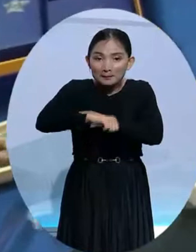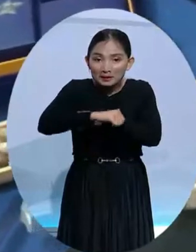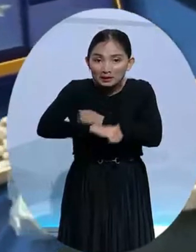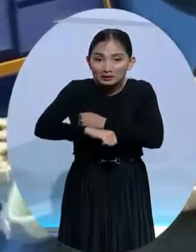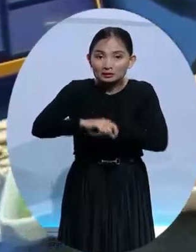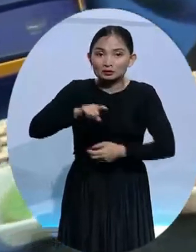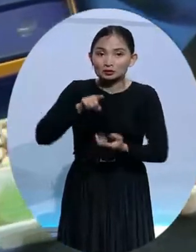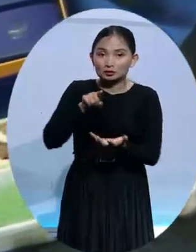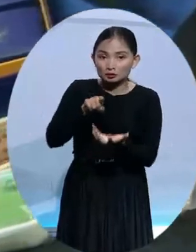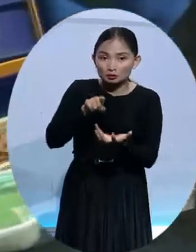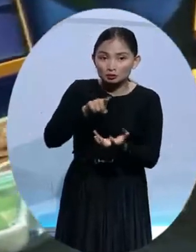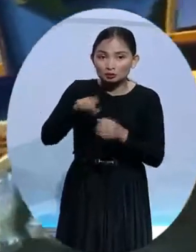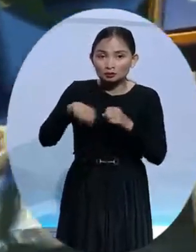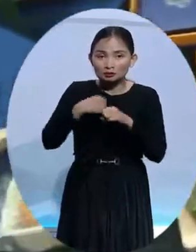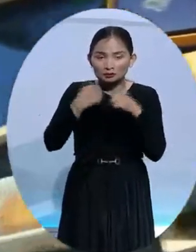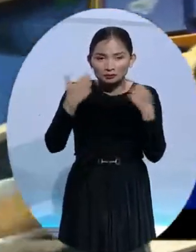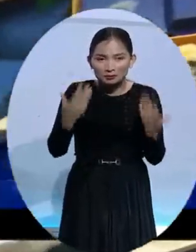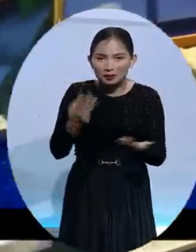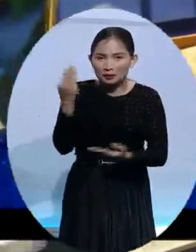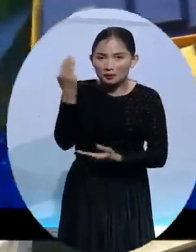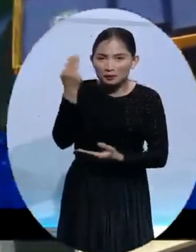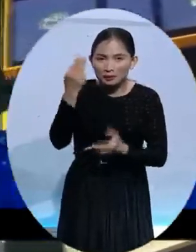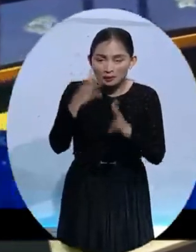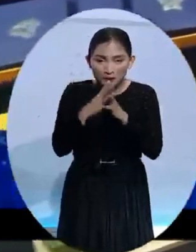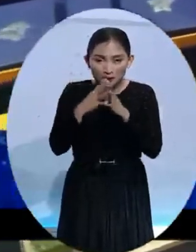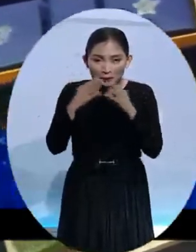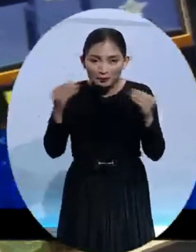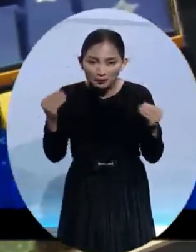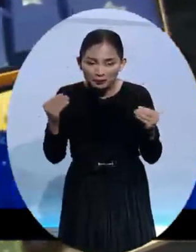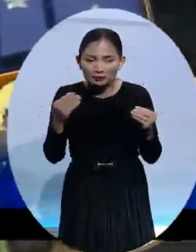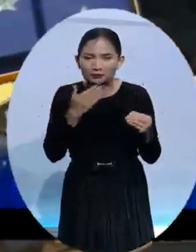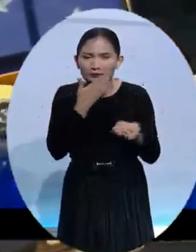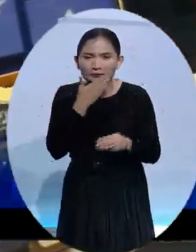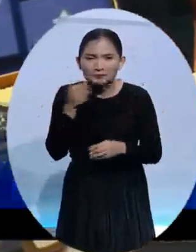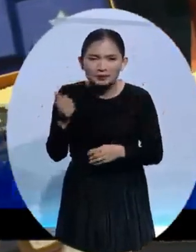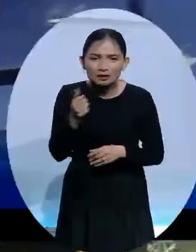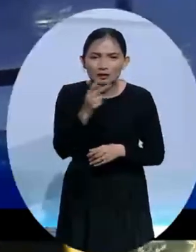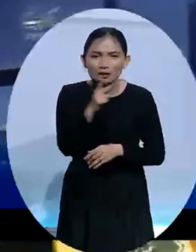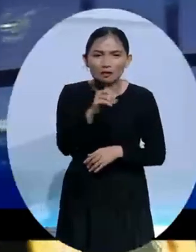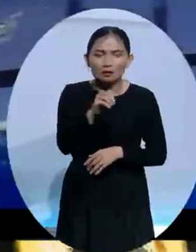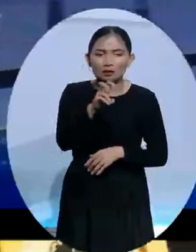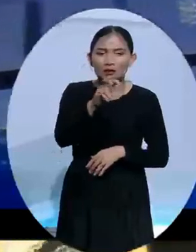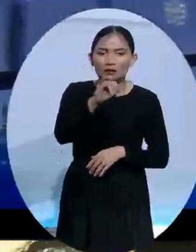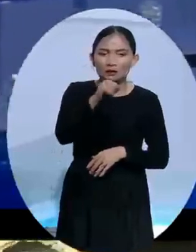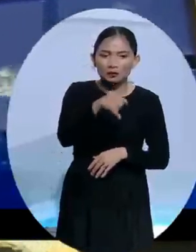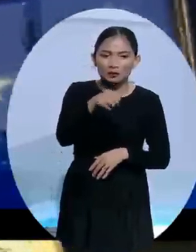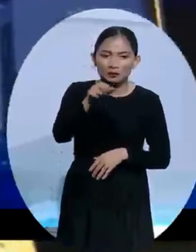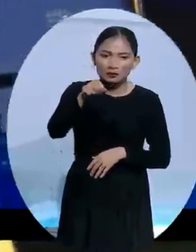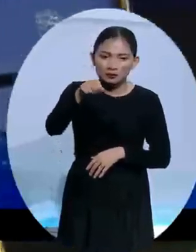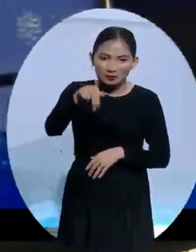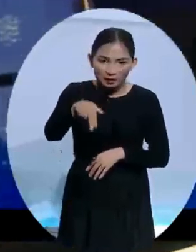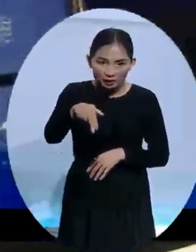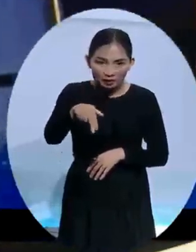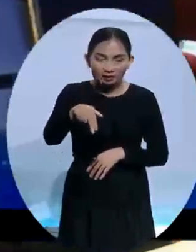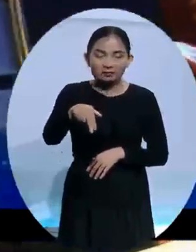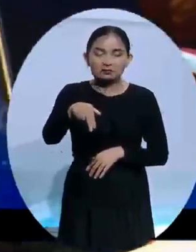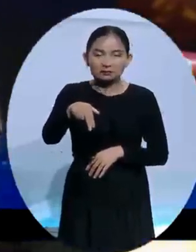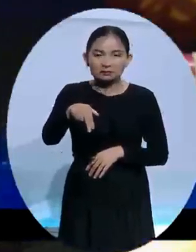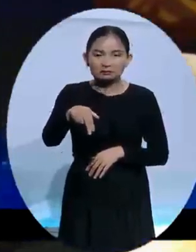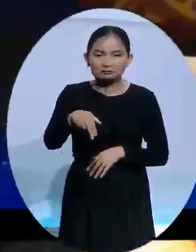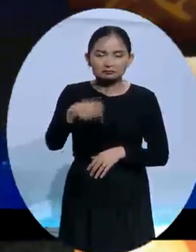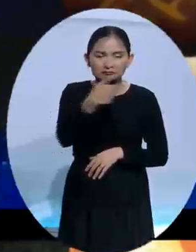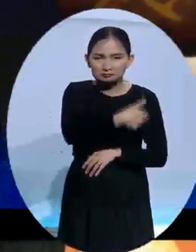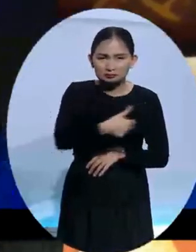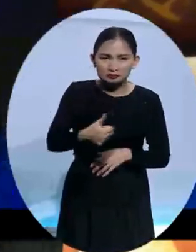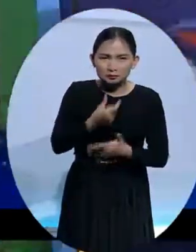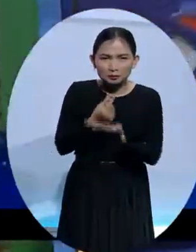và kiểu dáng độc đáo, trong đó phải kể đến thương hiệu bánh trung thu Hội An Mooncake đang được nhiều khách hàng yêu thích trong những năm gần đây và đặc biệt